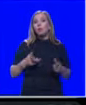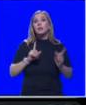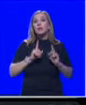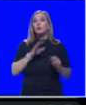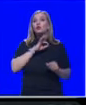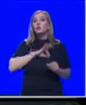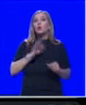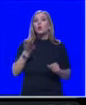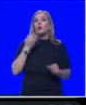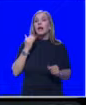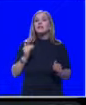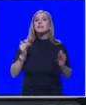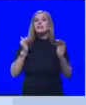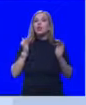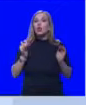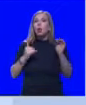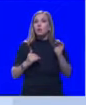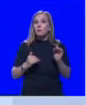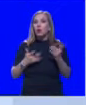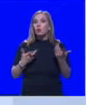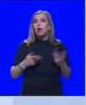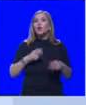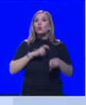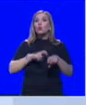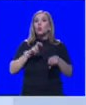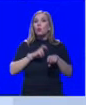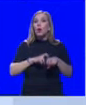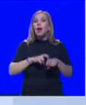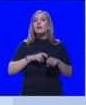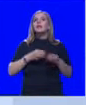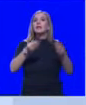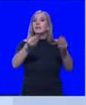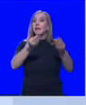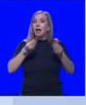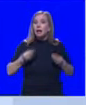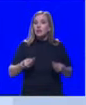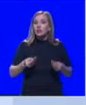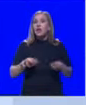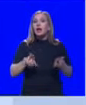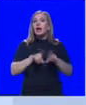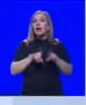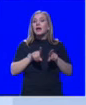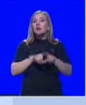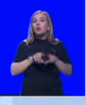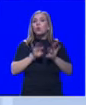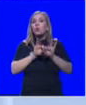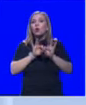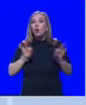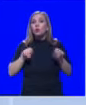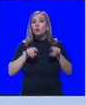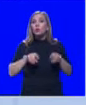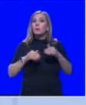постигне онази норма, която Доган я спускаше като кота, която